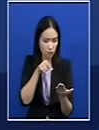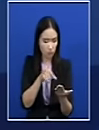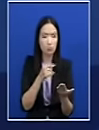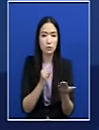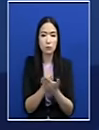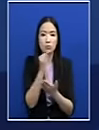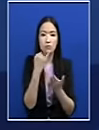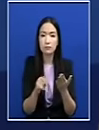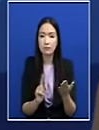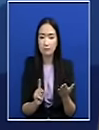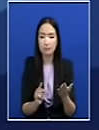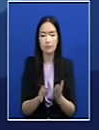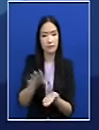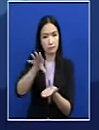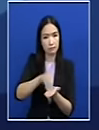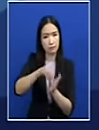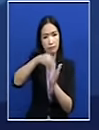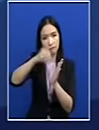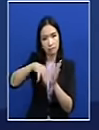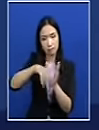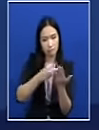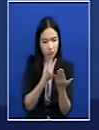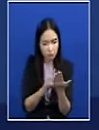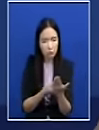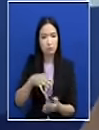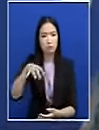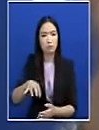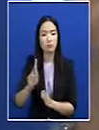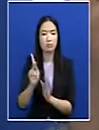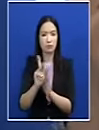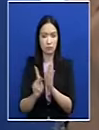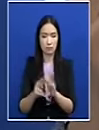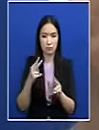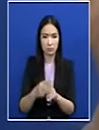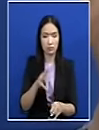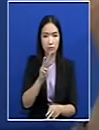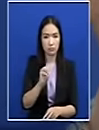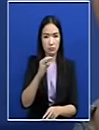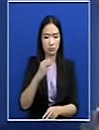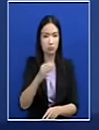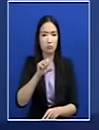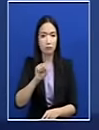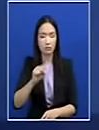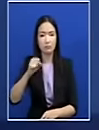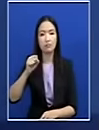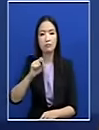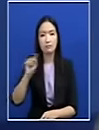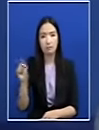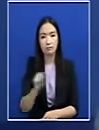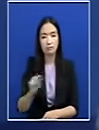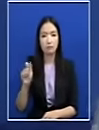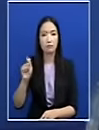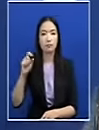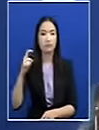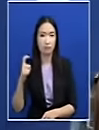ราะว่าข้อมูลที่รั่วไหลออกมาเป็นข้อมูลของสำนักกฎหมายที่ชื่อ Mossack Fonseca ถือว่าเป็นบริษัทรับ